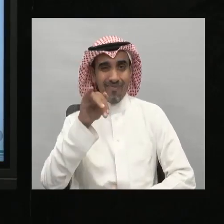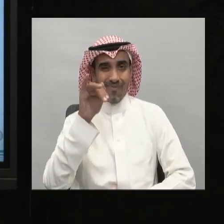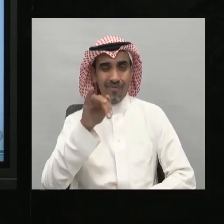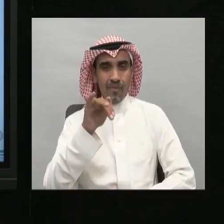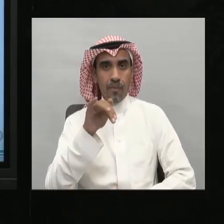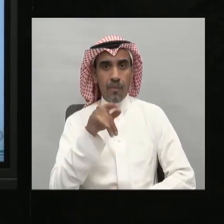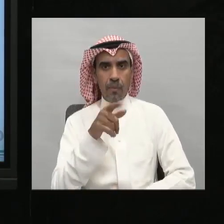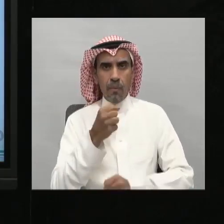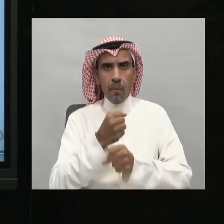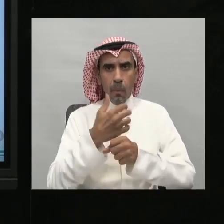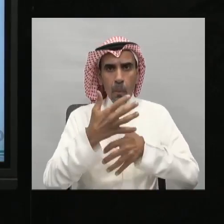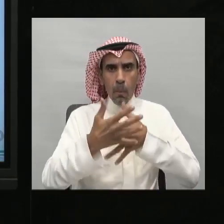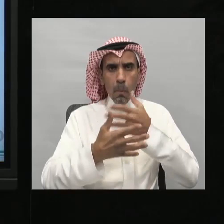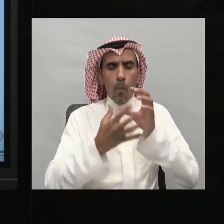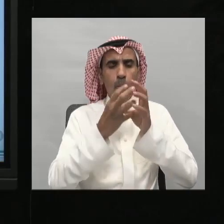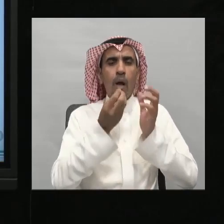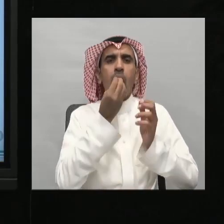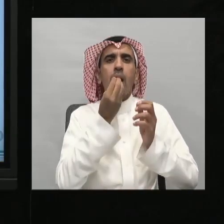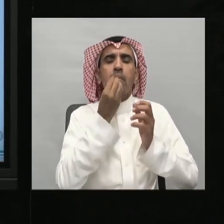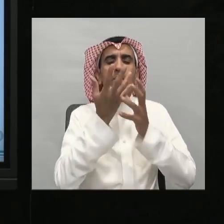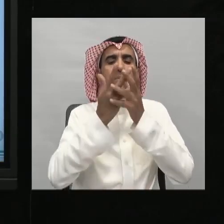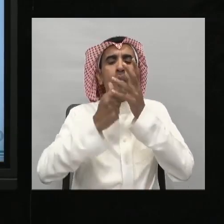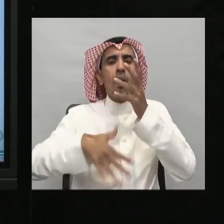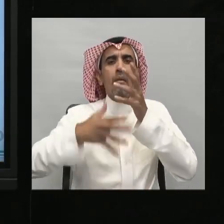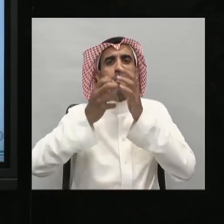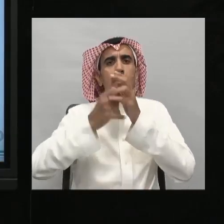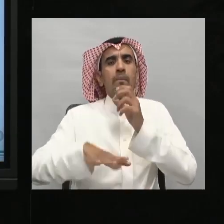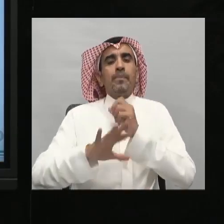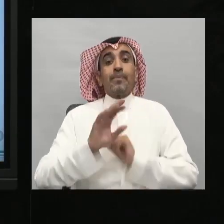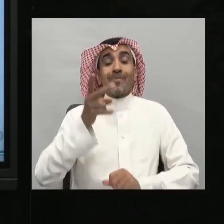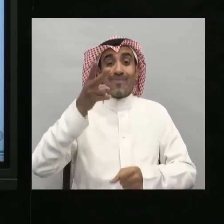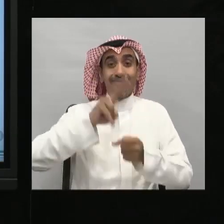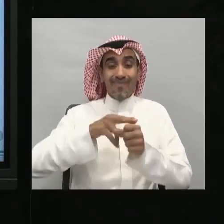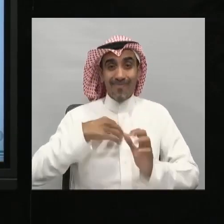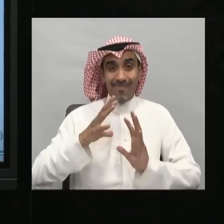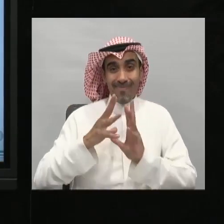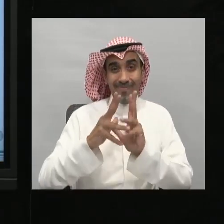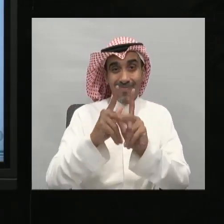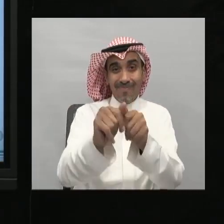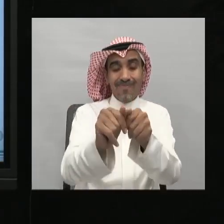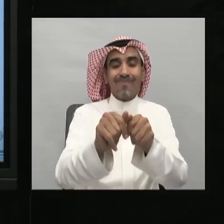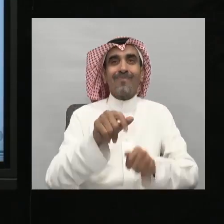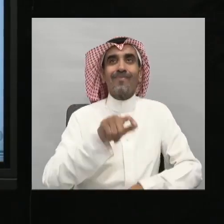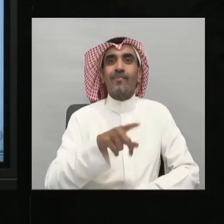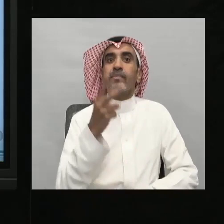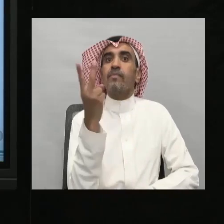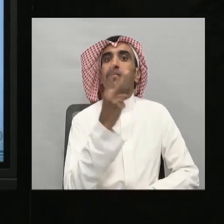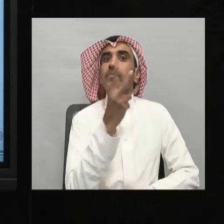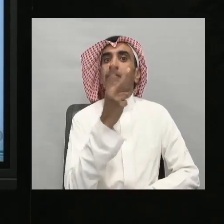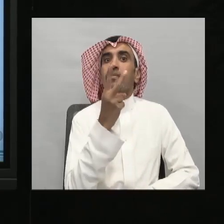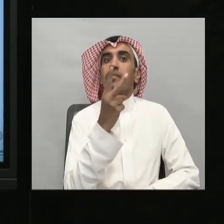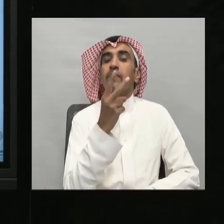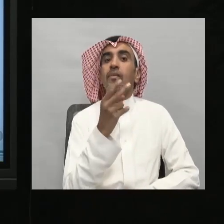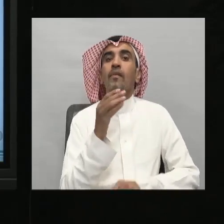تقوم بعملية هضم ماذا؟ الغذاء، كما ذكرنا قبل قليل بأنها تحتوي على ماذا؟ طبقتان من الخلايا،